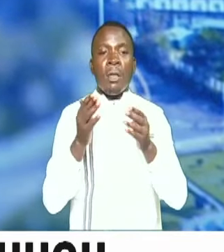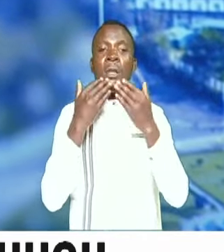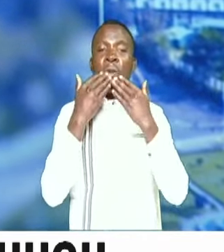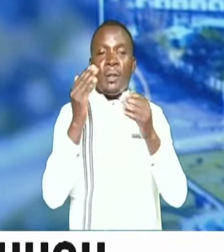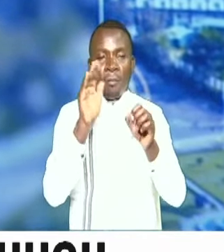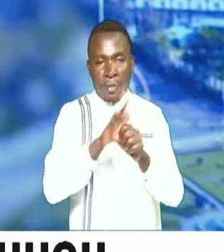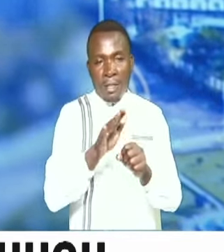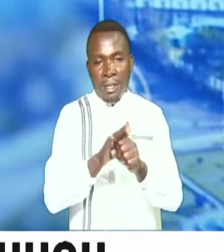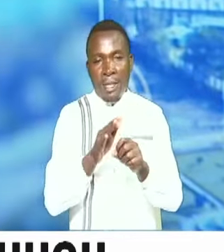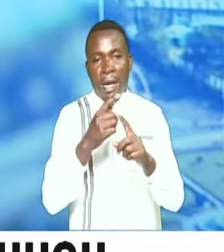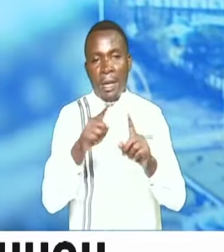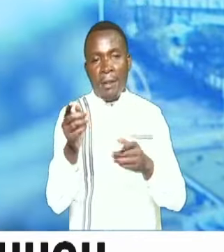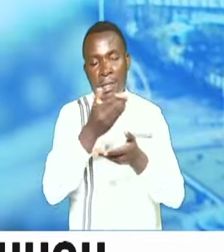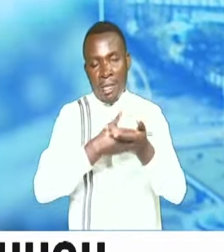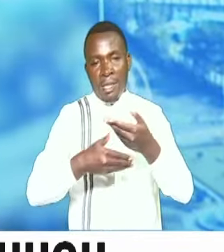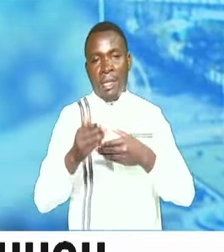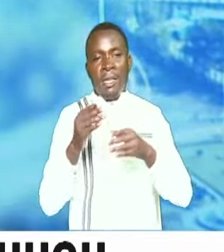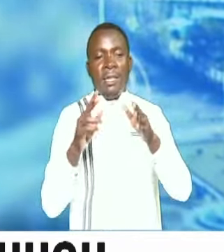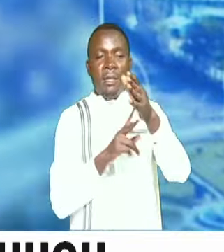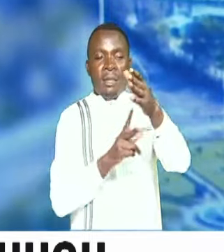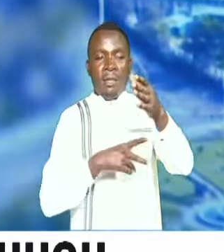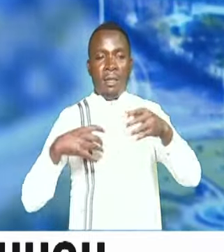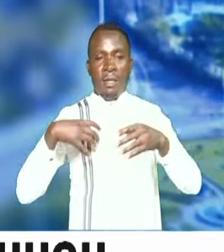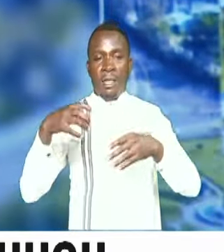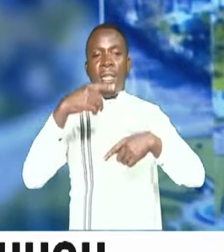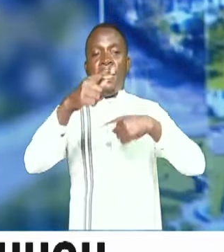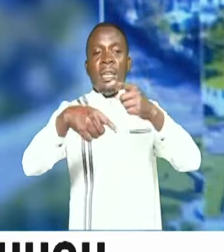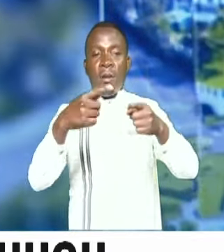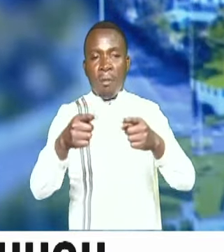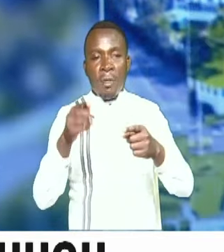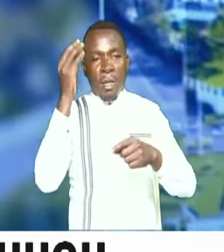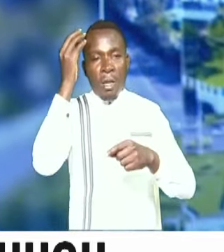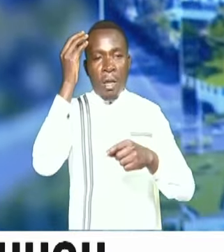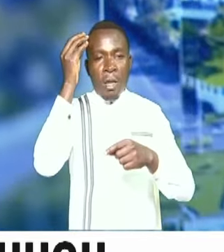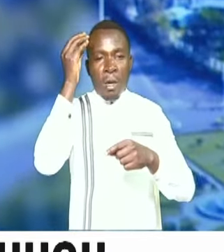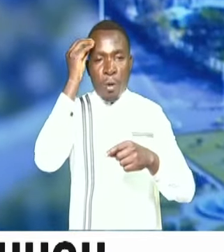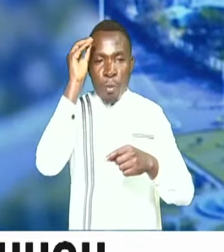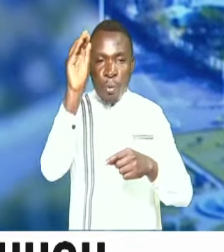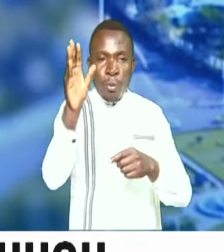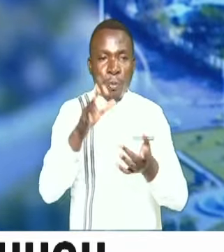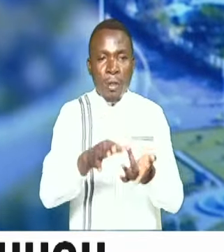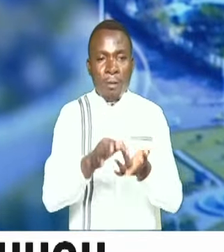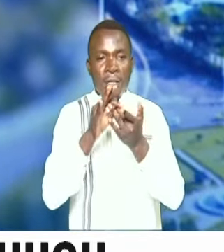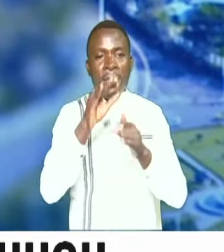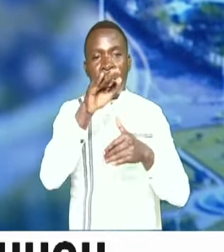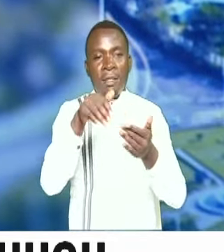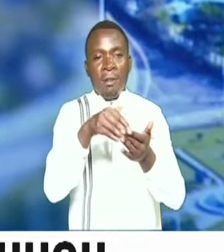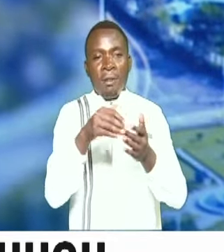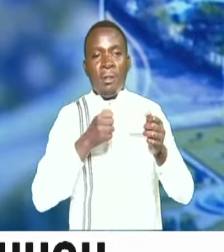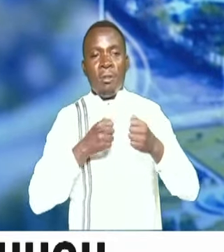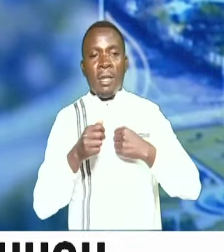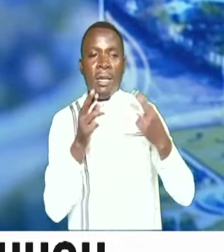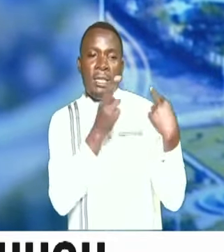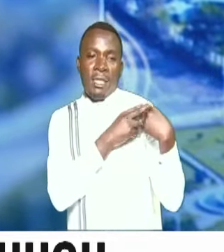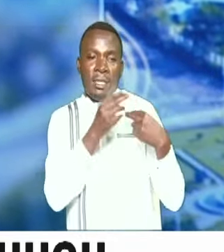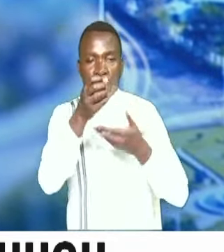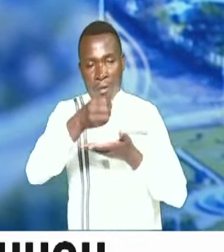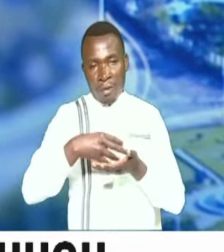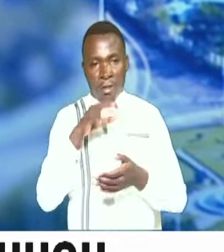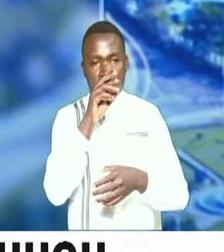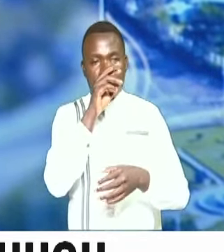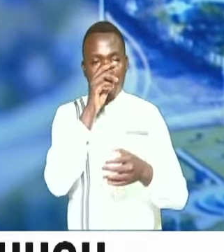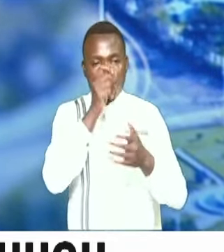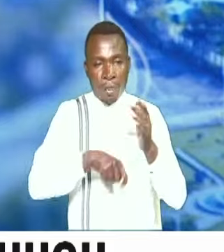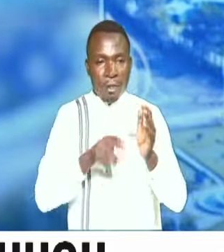ariko ikiganiro izingiro ry'ubukungu kigiye gukomereza ku butumwa bwihariye bw'ikigo cy'u Rwanda gishinzwe kwinjiza imisoro n'amahoro icyo Rwanda Revenue